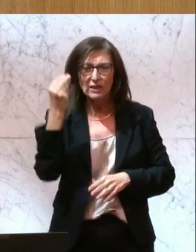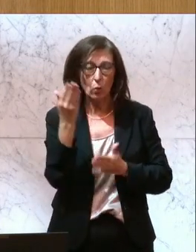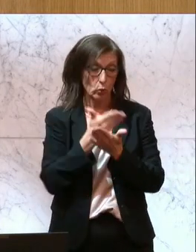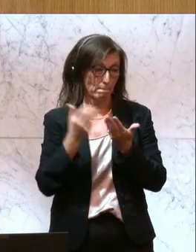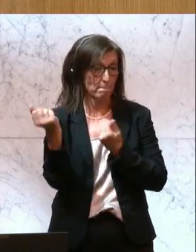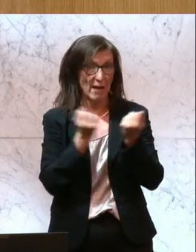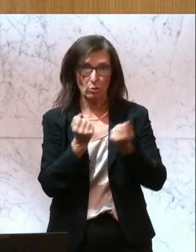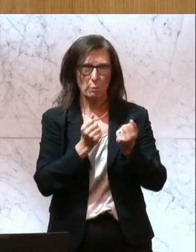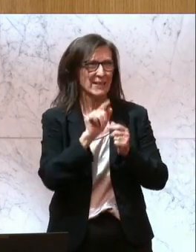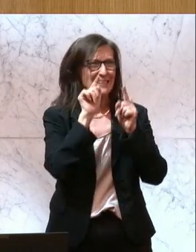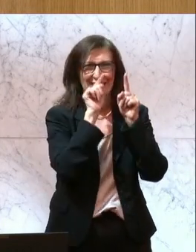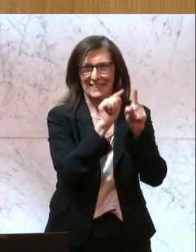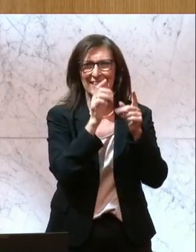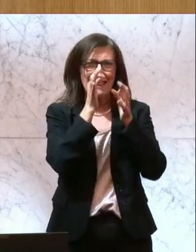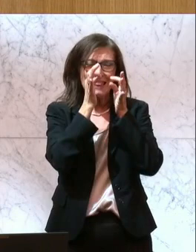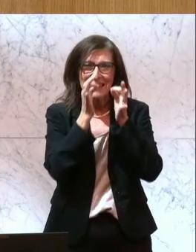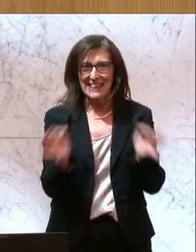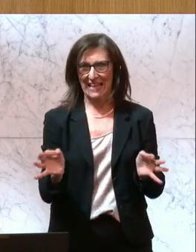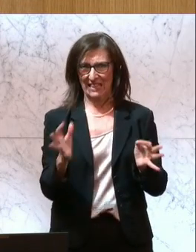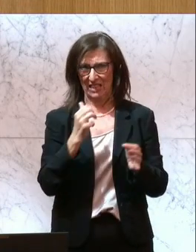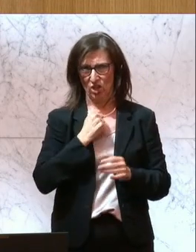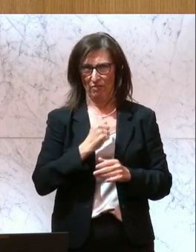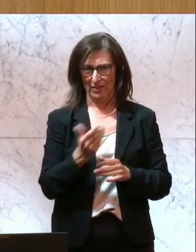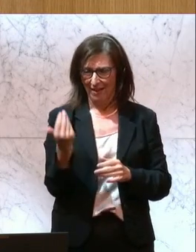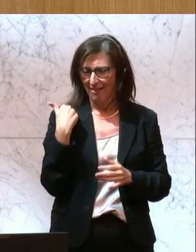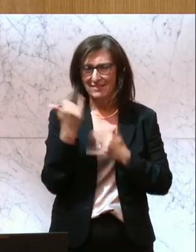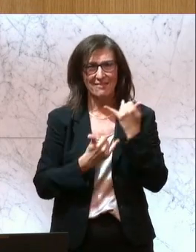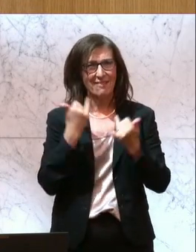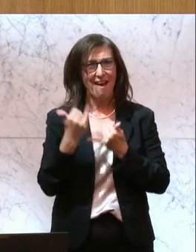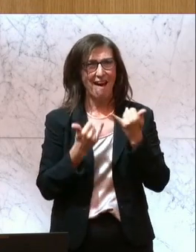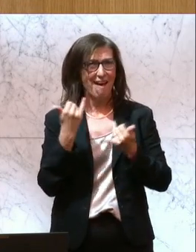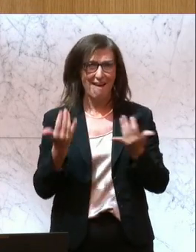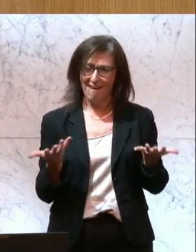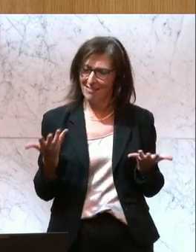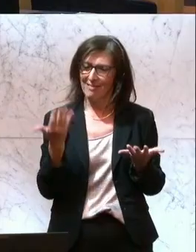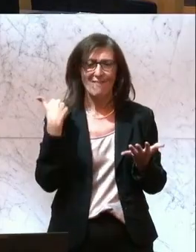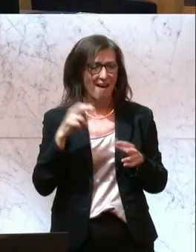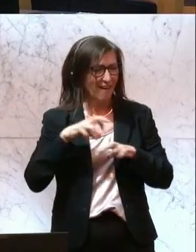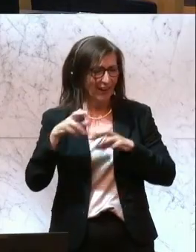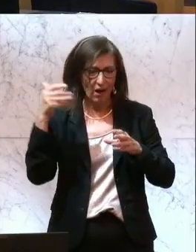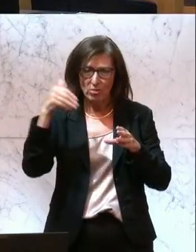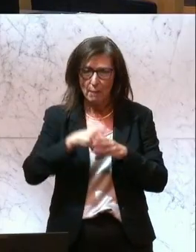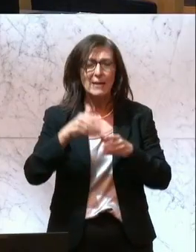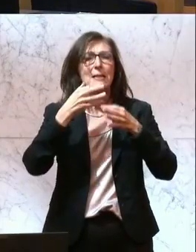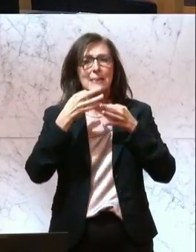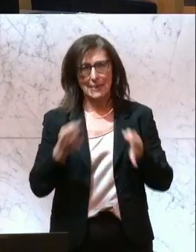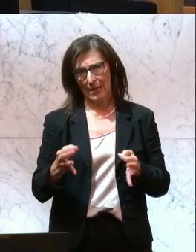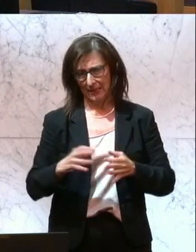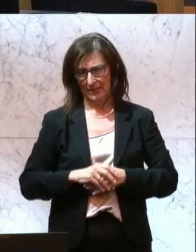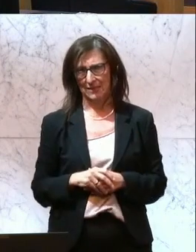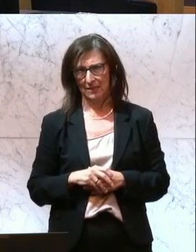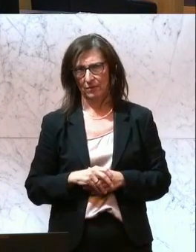Bildungspolitik habt ihr genau gar nichts weitergebracht in den letzten Jahren eurer Regierungsbeteiligung.